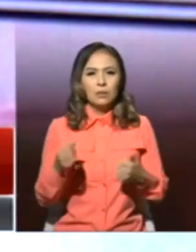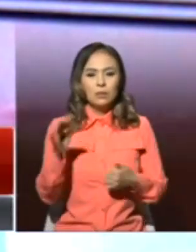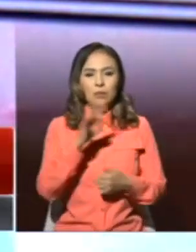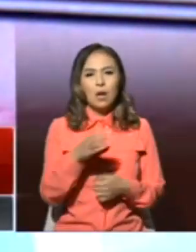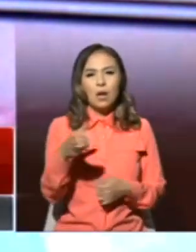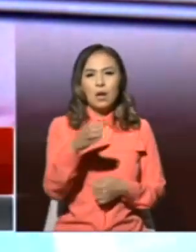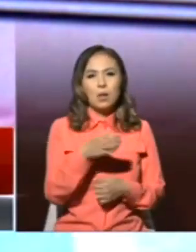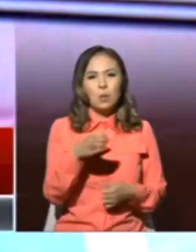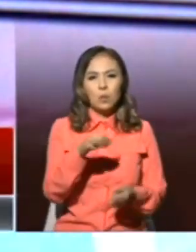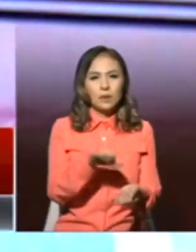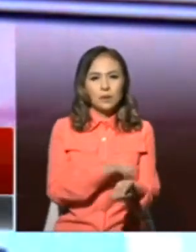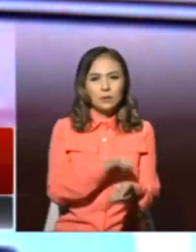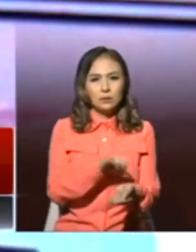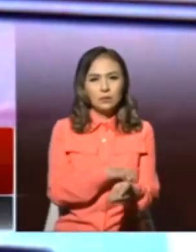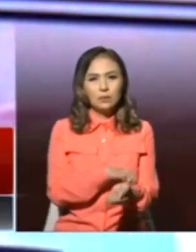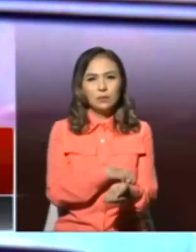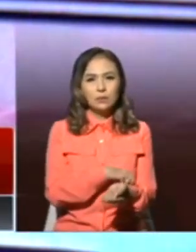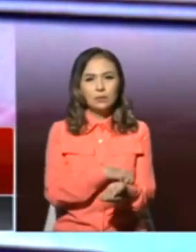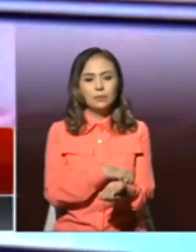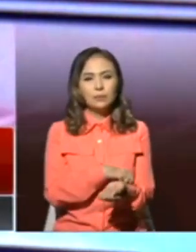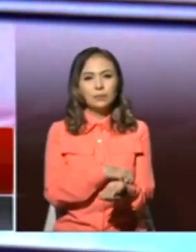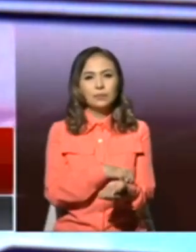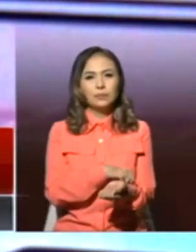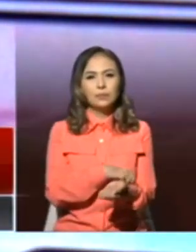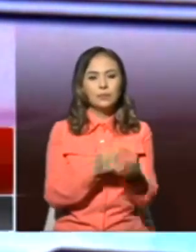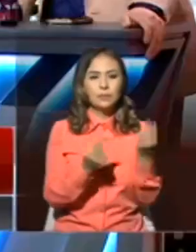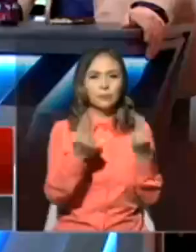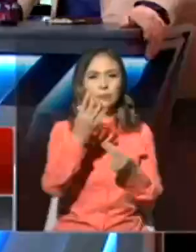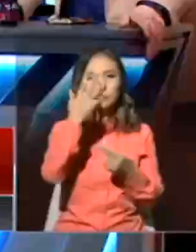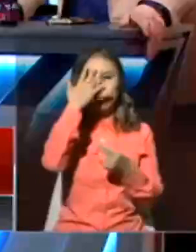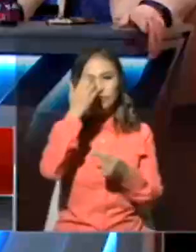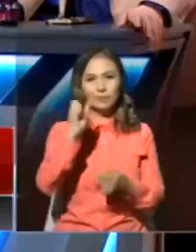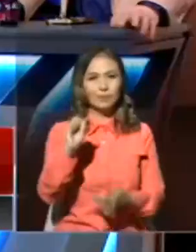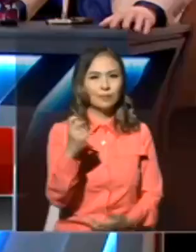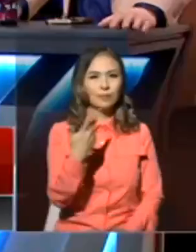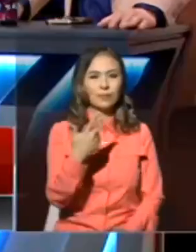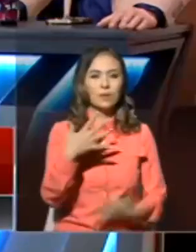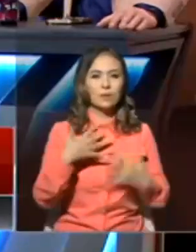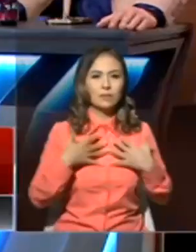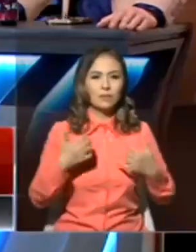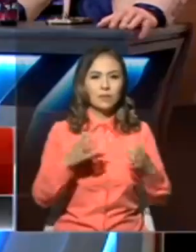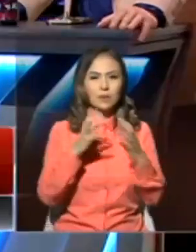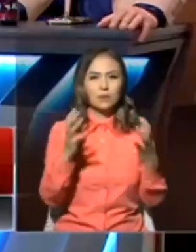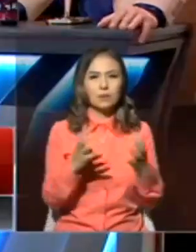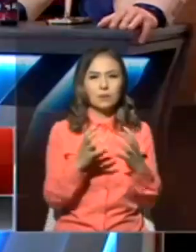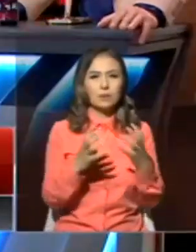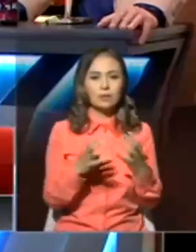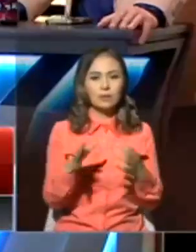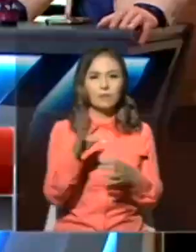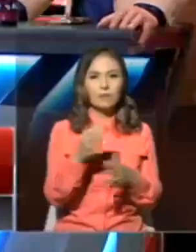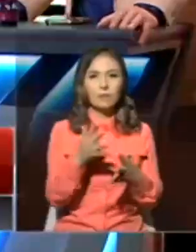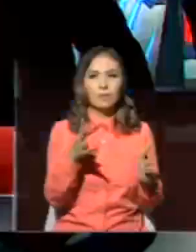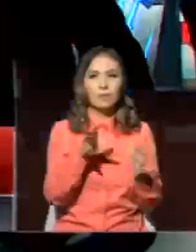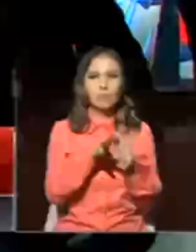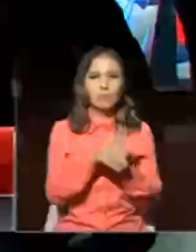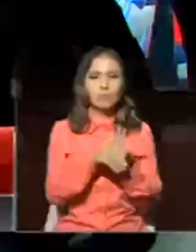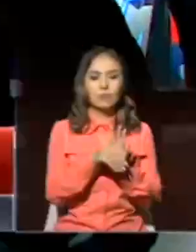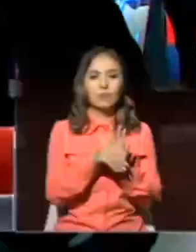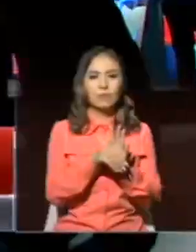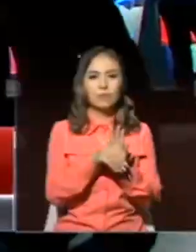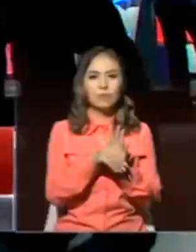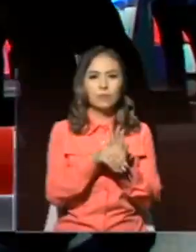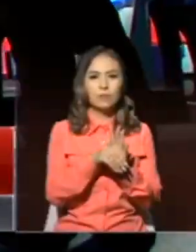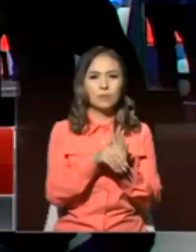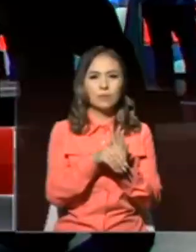алкогольді, есірткіні, және құмар ойындарды дүниежүзілік денсаулық сақтау ұйымы құмар ойындар қатарына жатқызады.